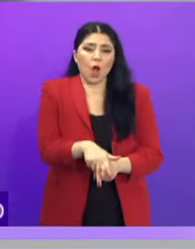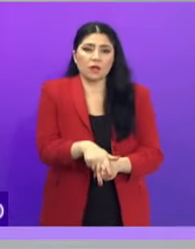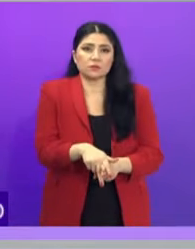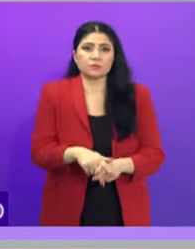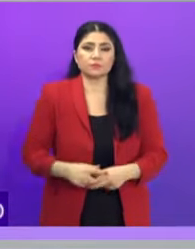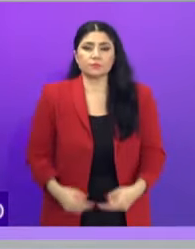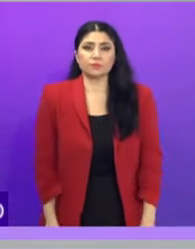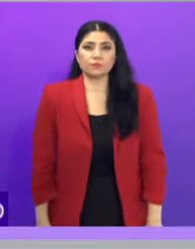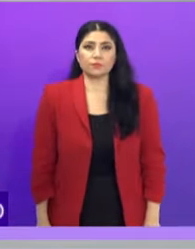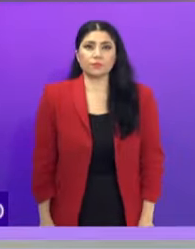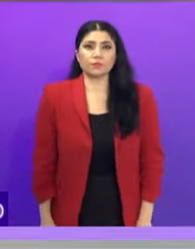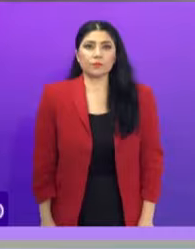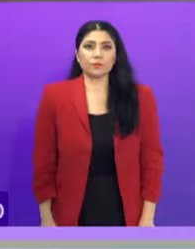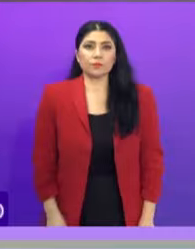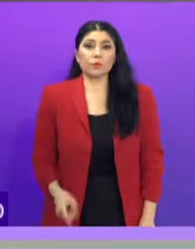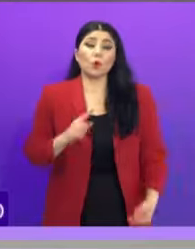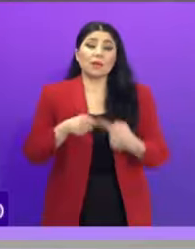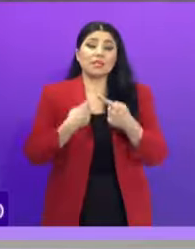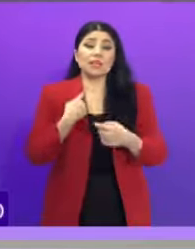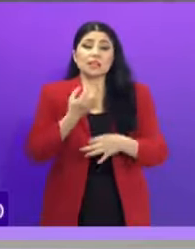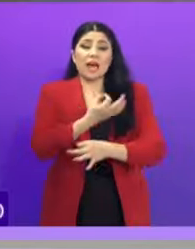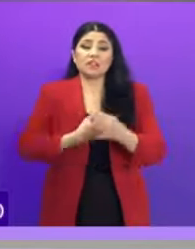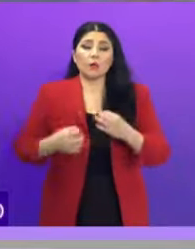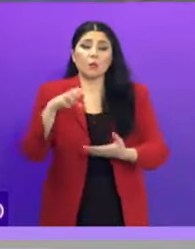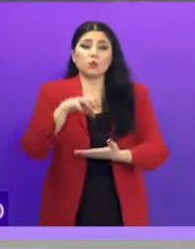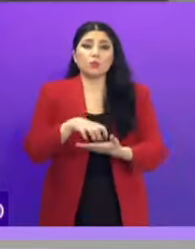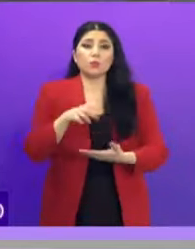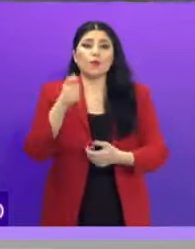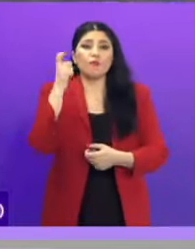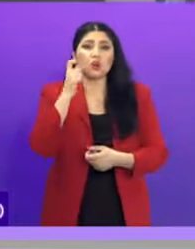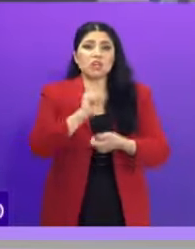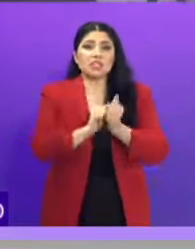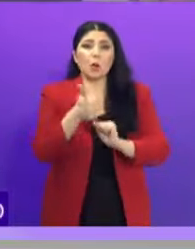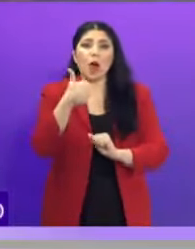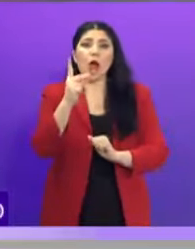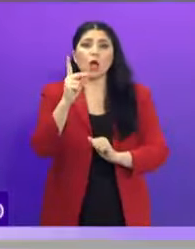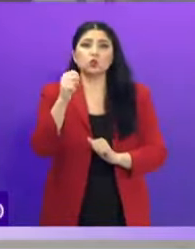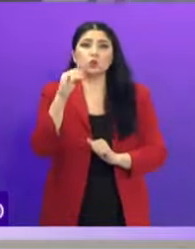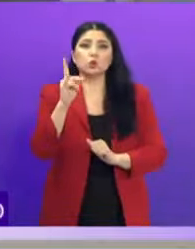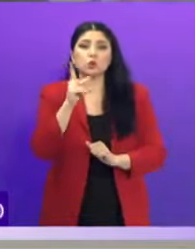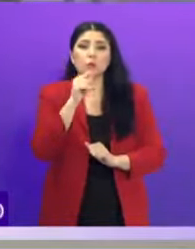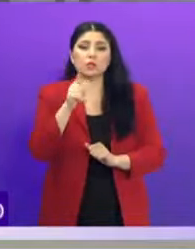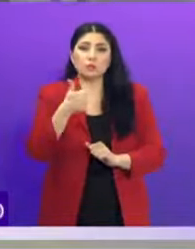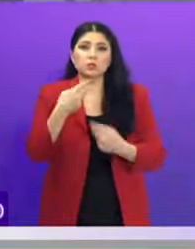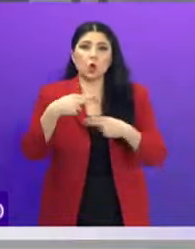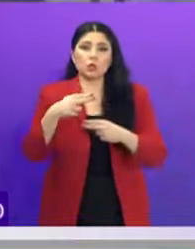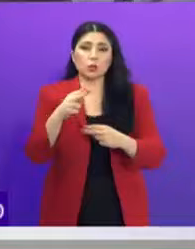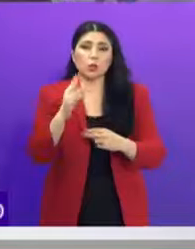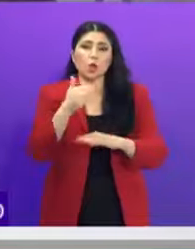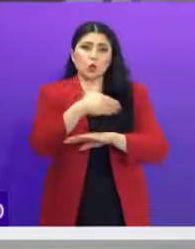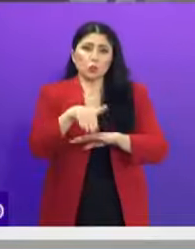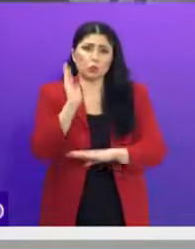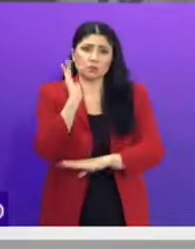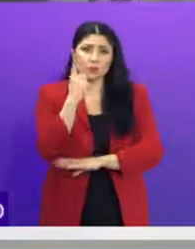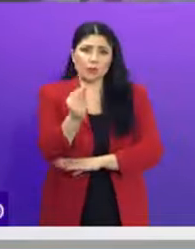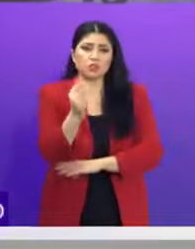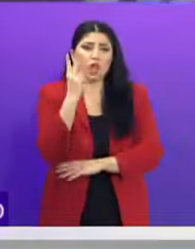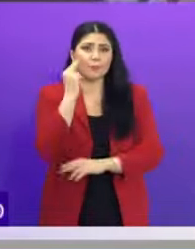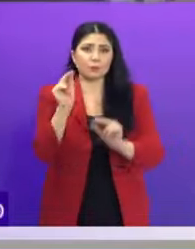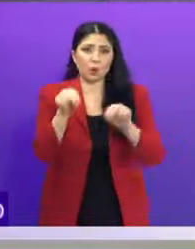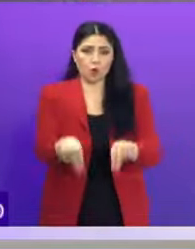relocăm ori în municipiul Focșari, ori în municipiul Ajud, de unde să-și continue drumul la